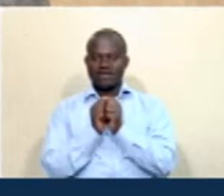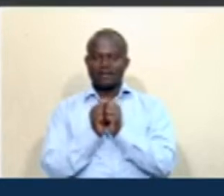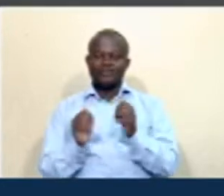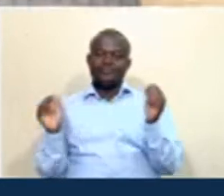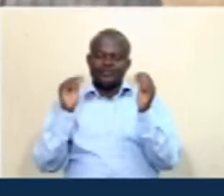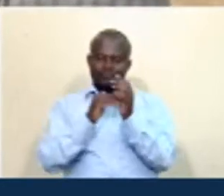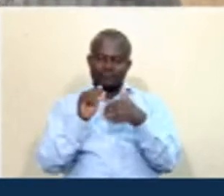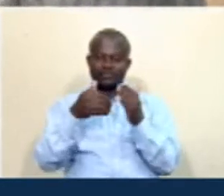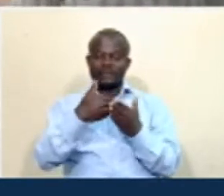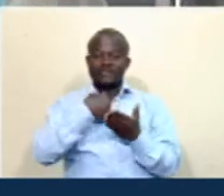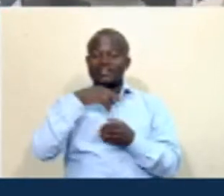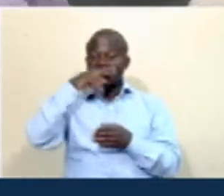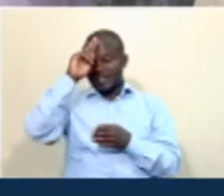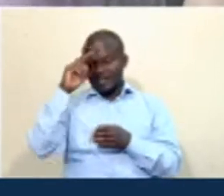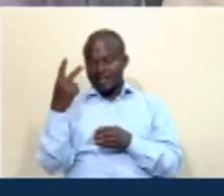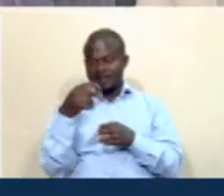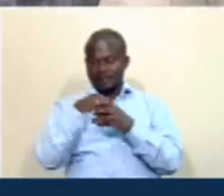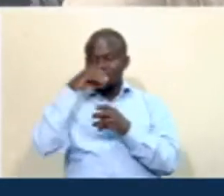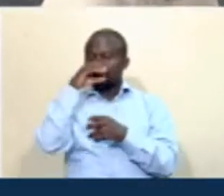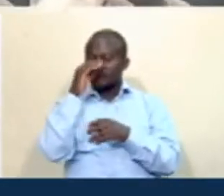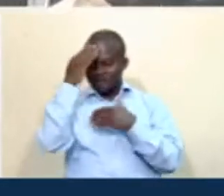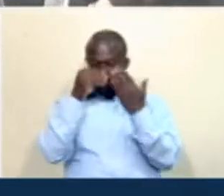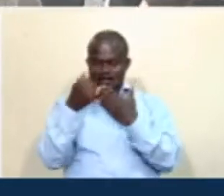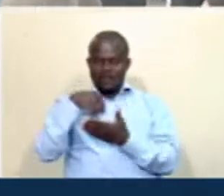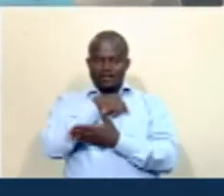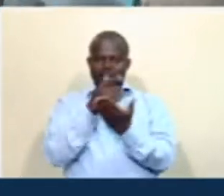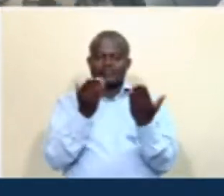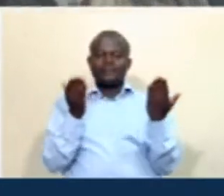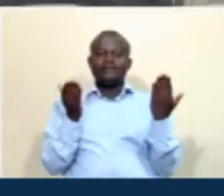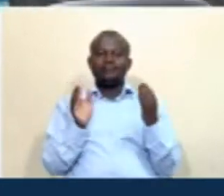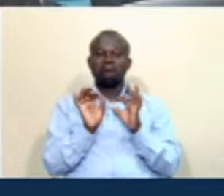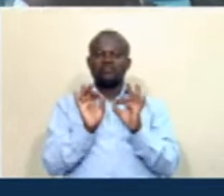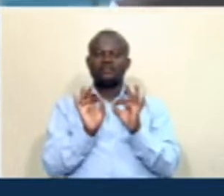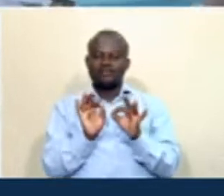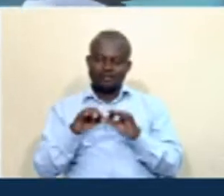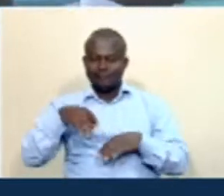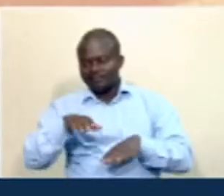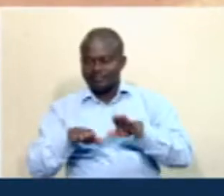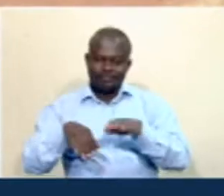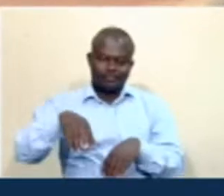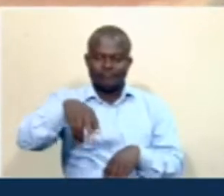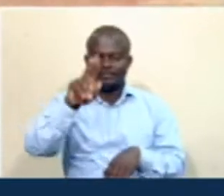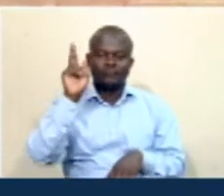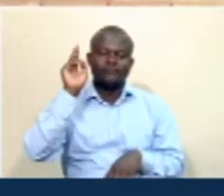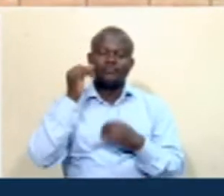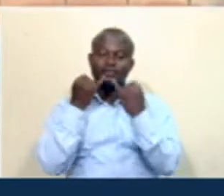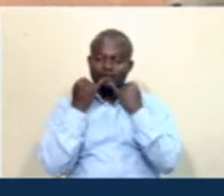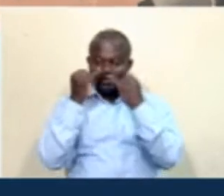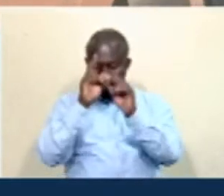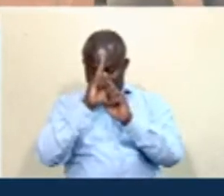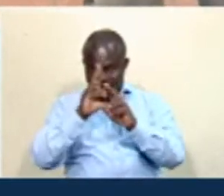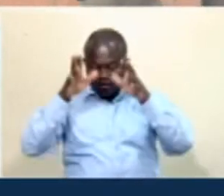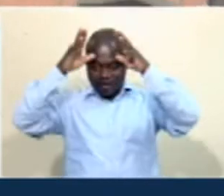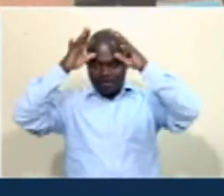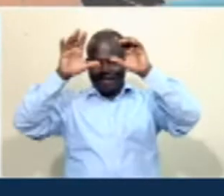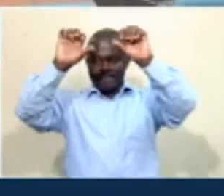mfite ihene ebyiri n'ingurube kugira ngo aka kazi nikarangira njye nisindagizagaho. Mumbwirire nyakubahwa